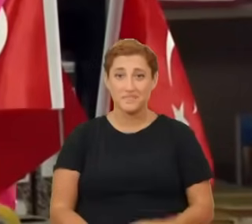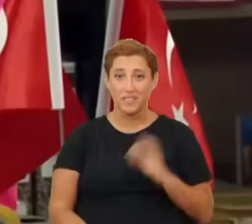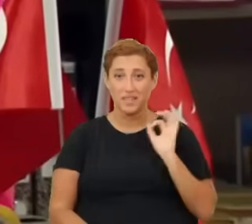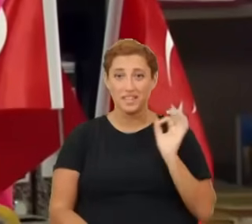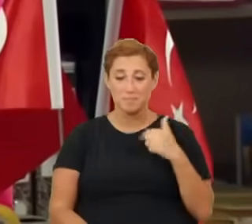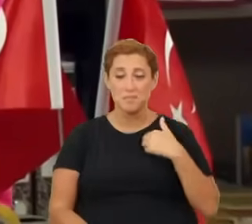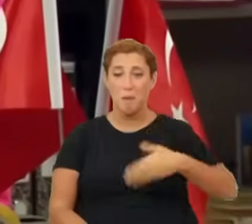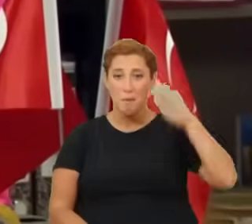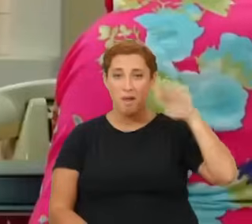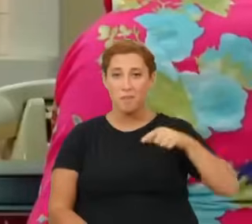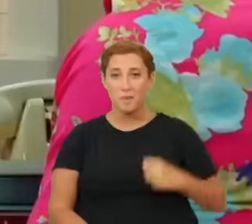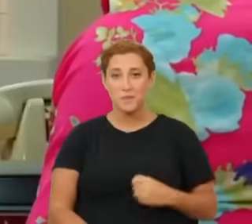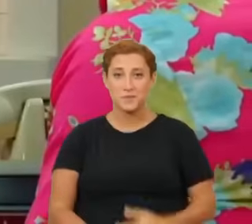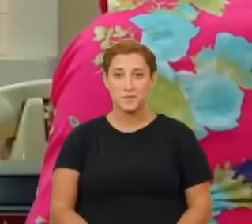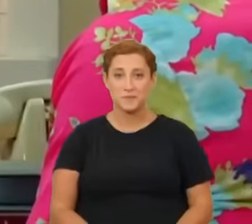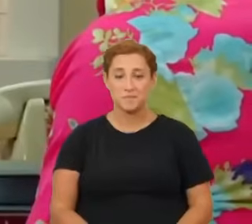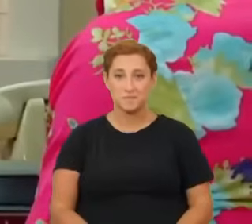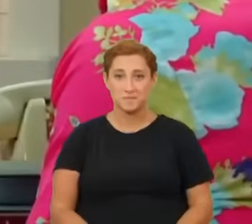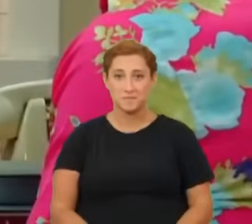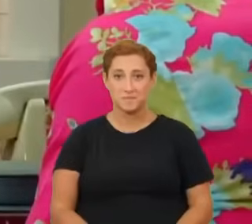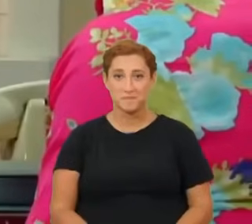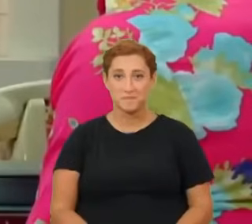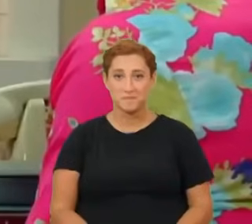Evet bizim apartmanda.